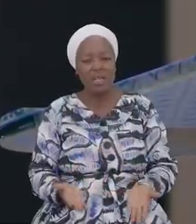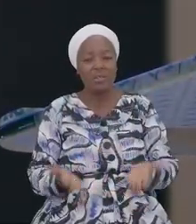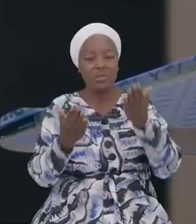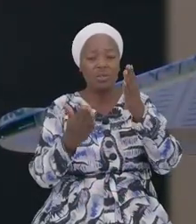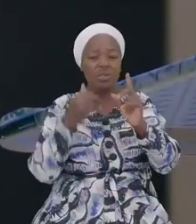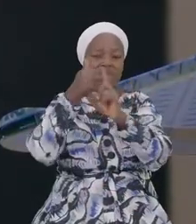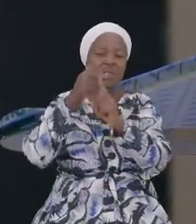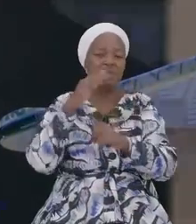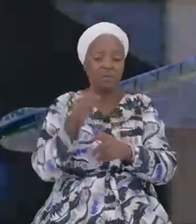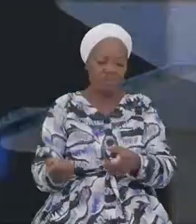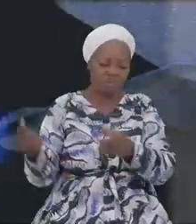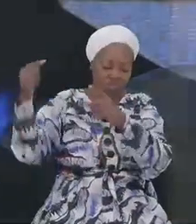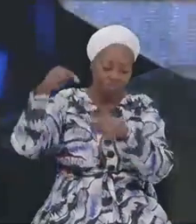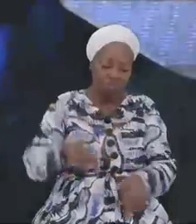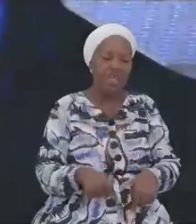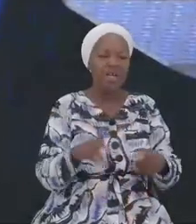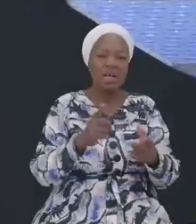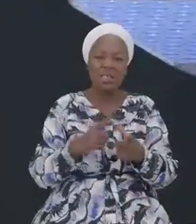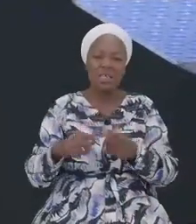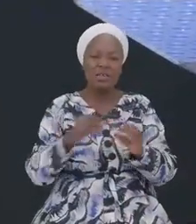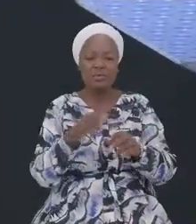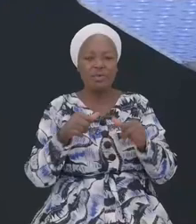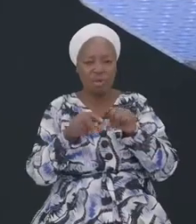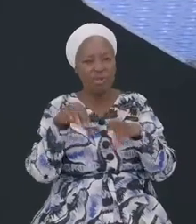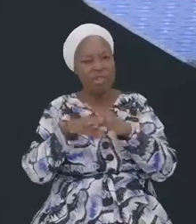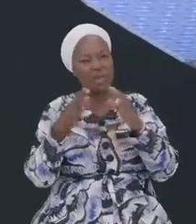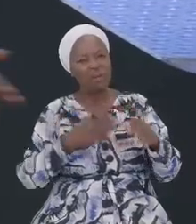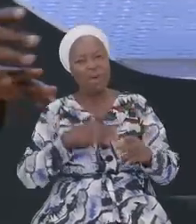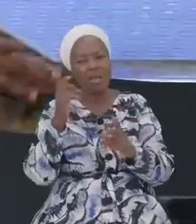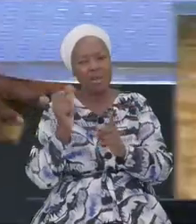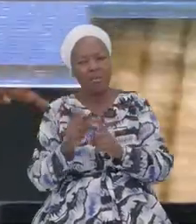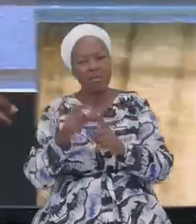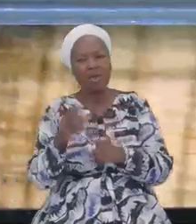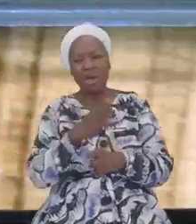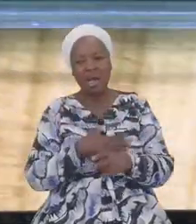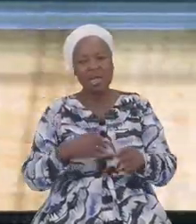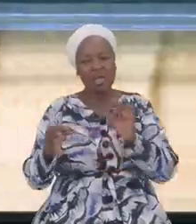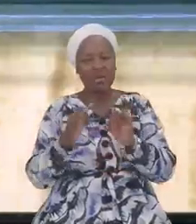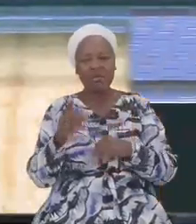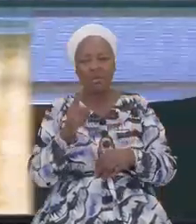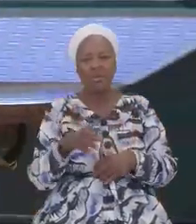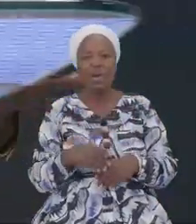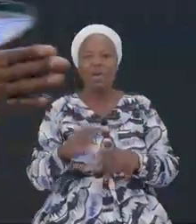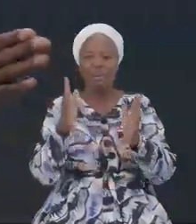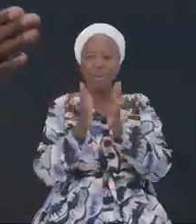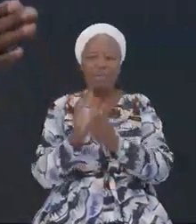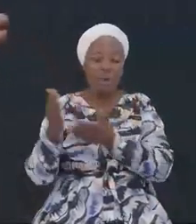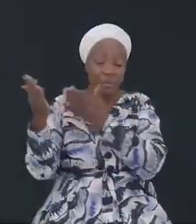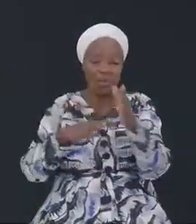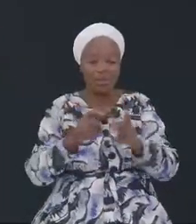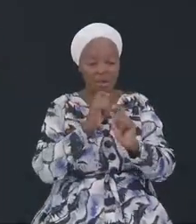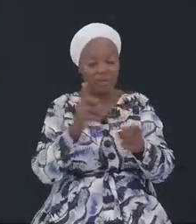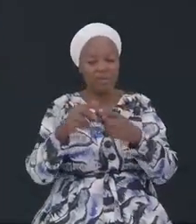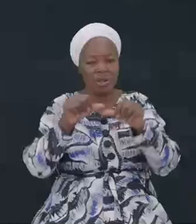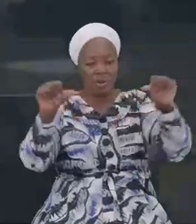abaissé. Si vous comptez dans mes paroles, si vous apportez votre offrande à l'autel, vous rappelez que quelqu'un a